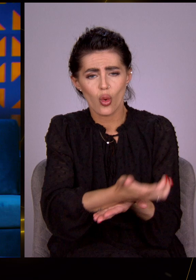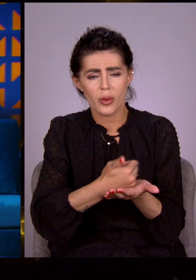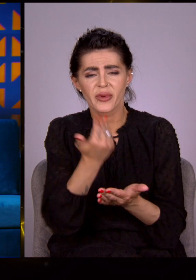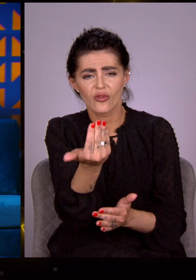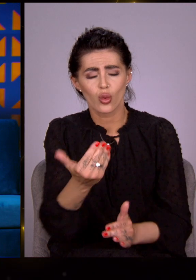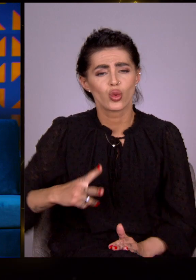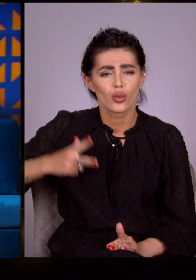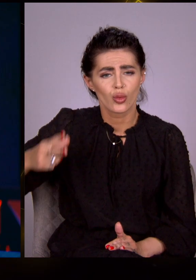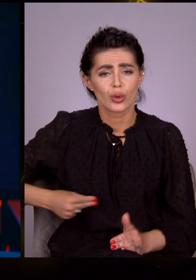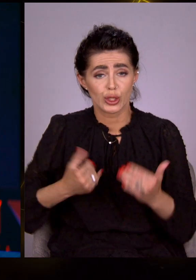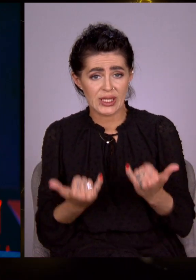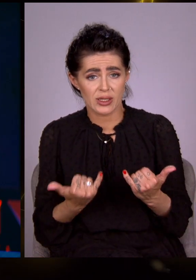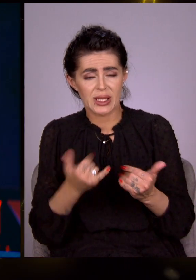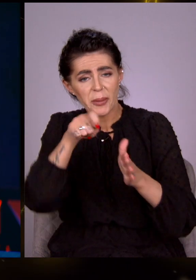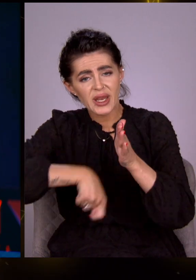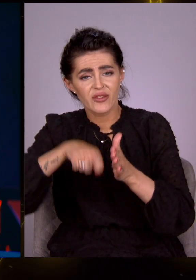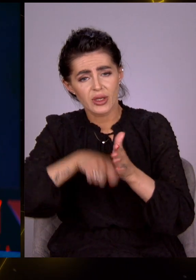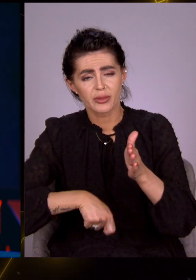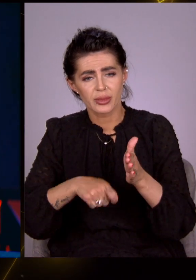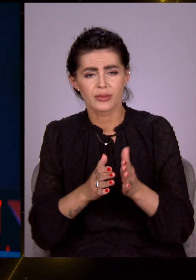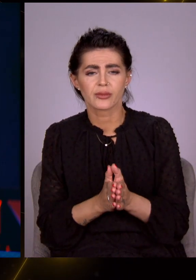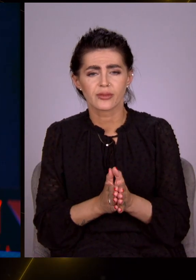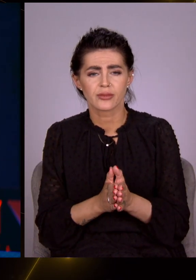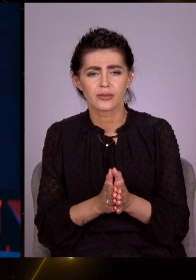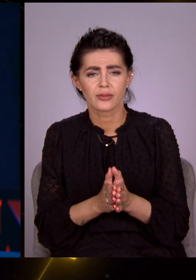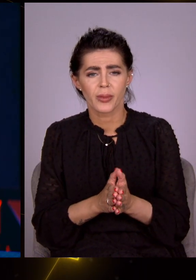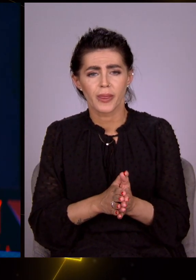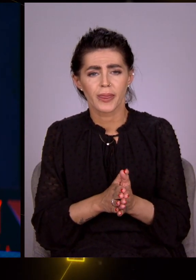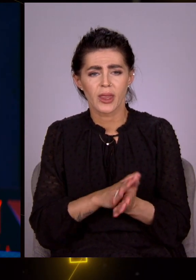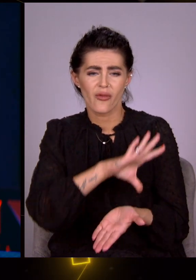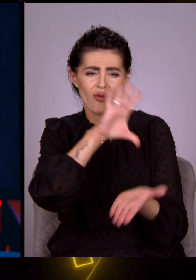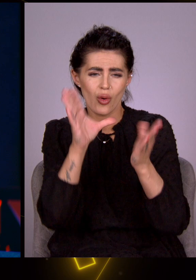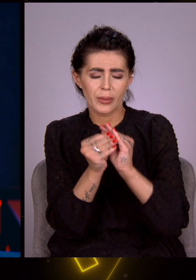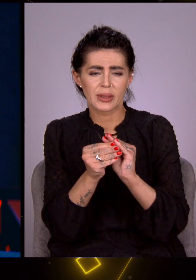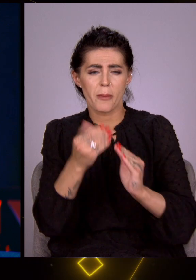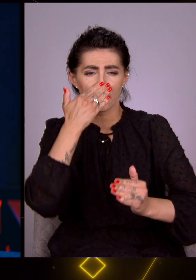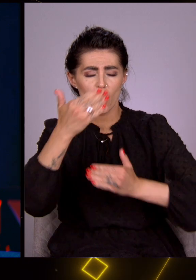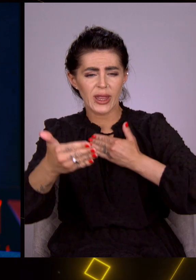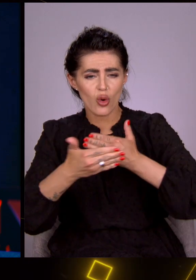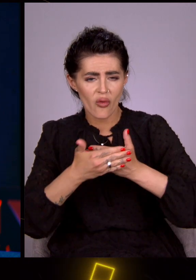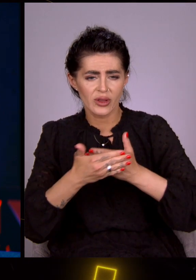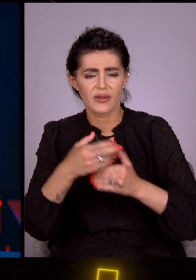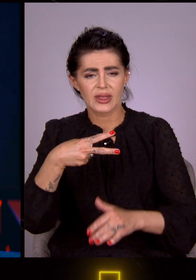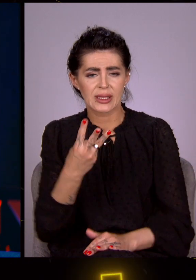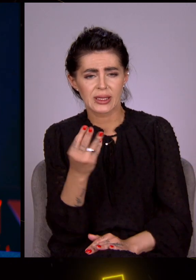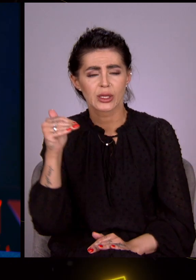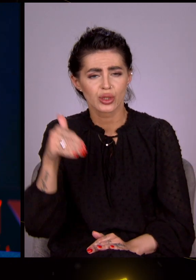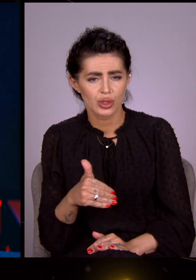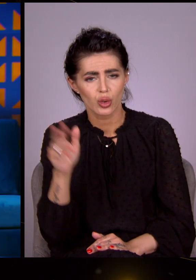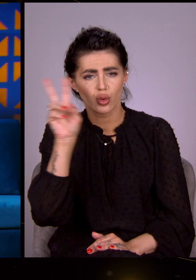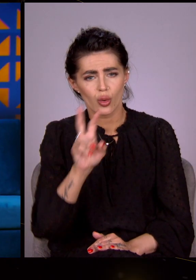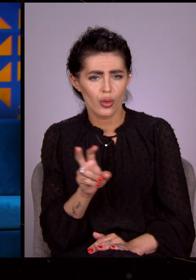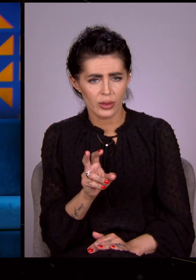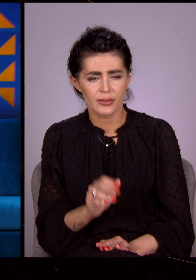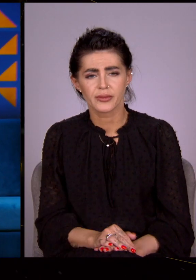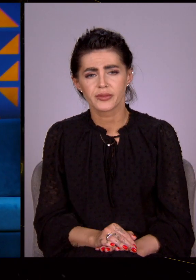донька? От зараз перевіримо, чи вона випробувальна там чи ні. Орієнтовно 23 тисячі доларів це